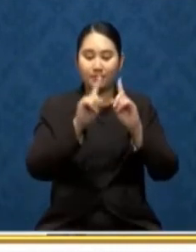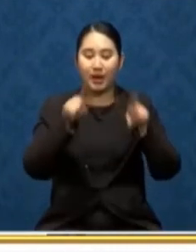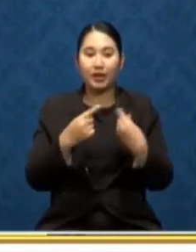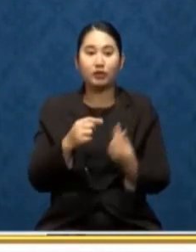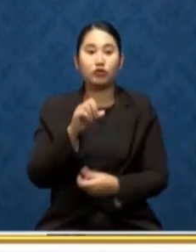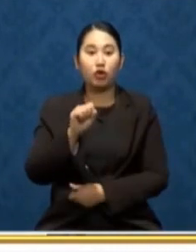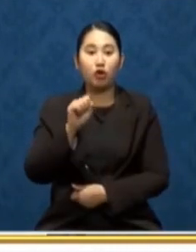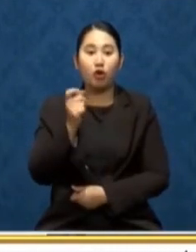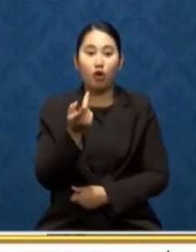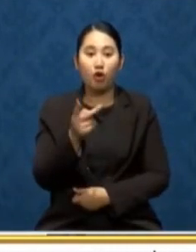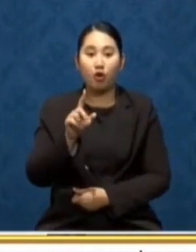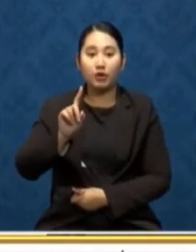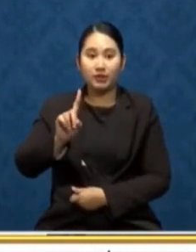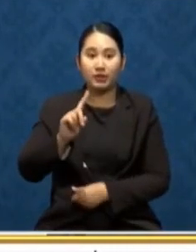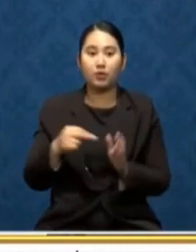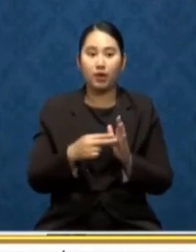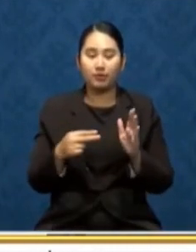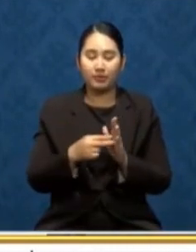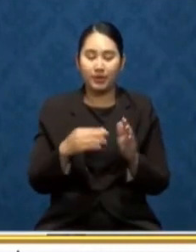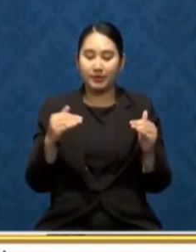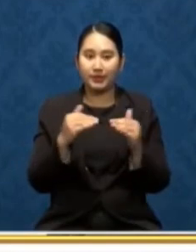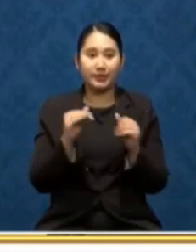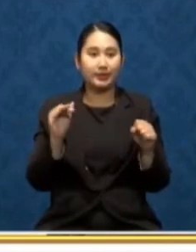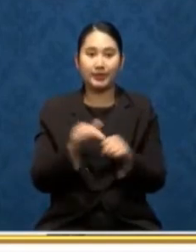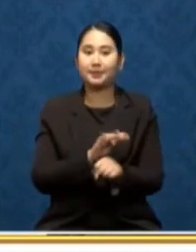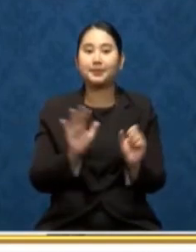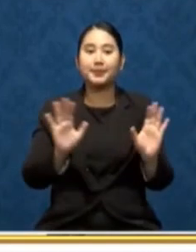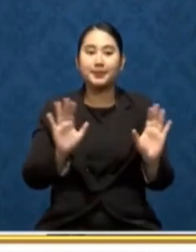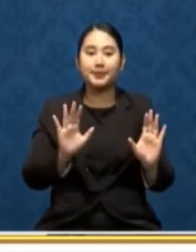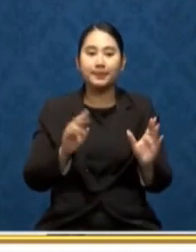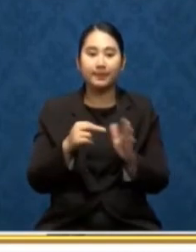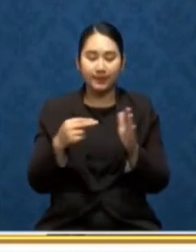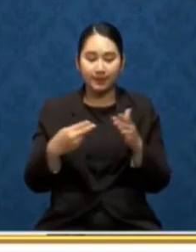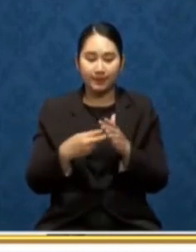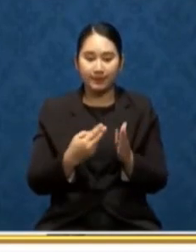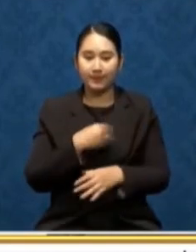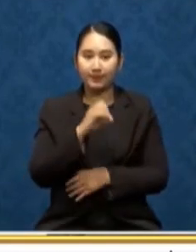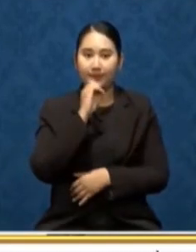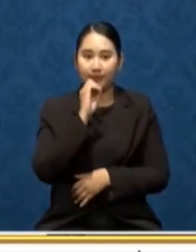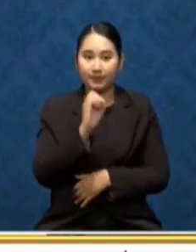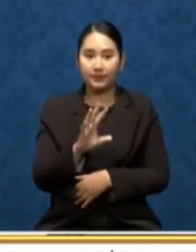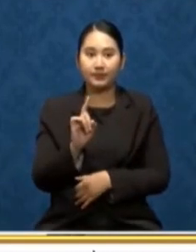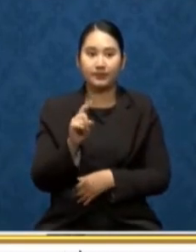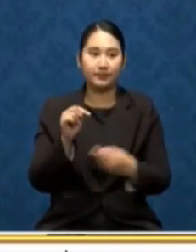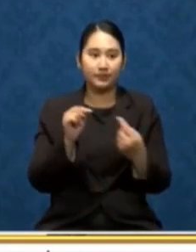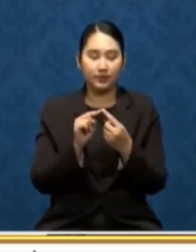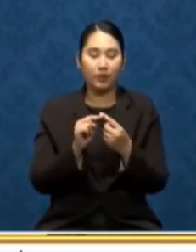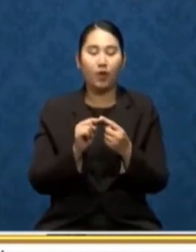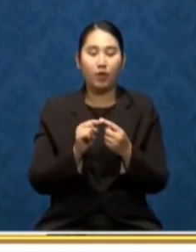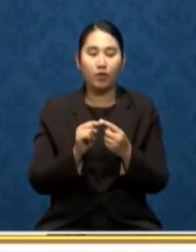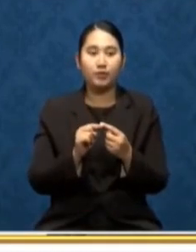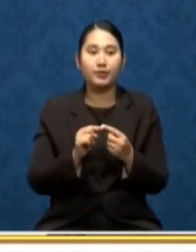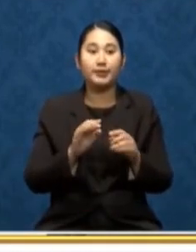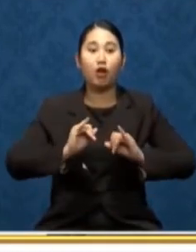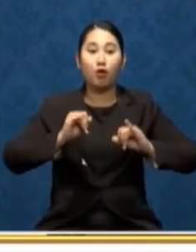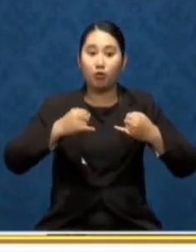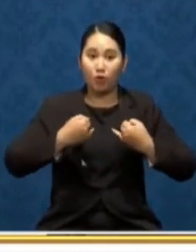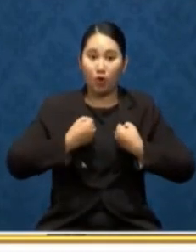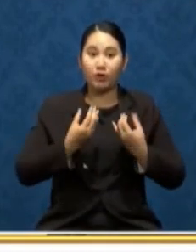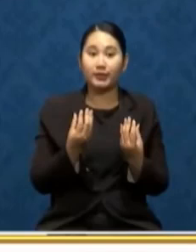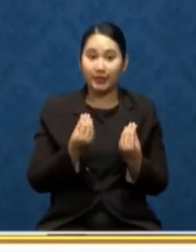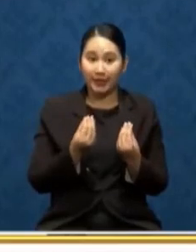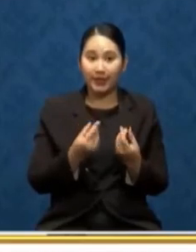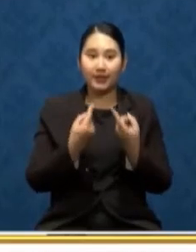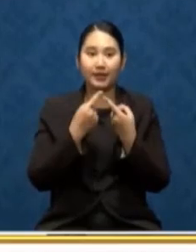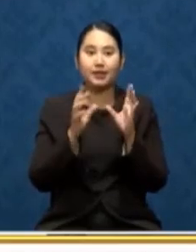ไม่ใช่หนังสือแสดงสิทธิ์ในที่ดินโดยสมบูรณ์เป็นเพียงแค่การแจ้งการครอบครองของราษฎรเท่านั้นค่ะแต่การออกโฉน